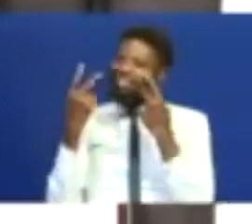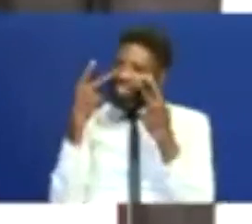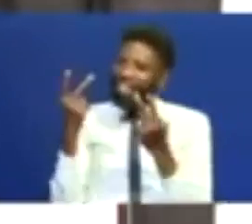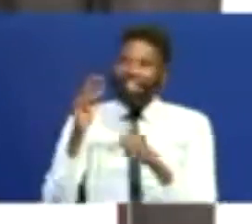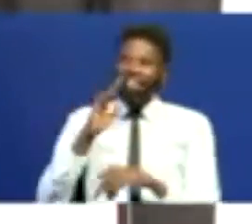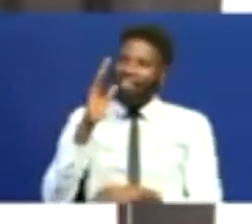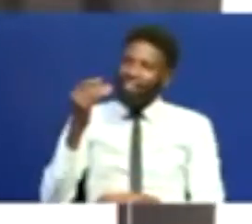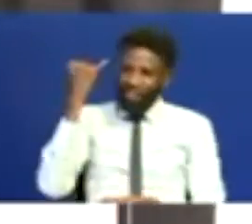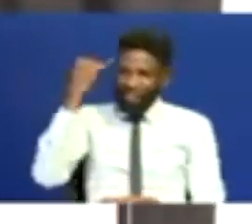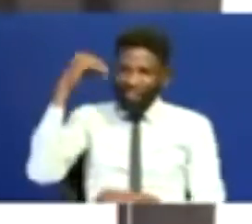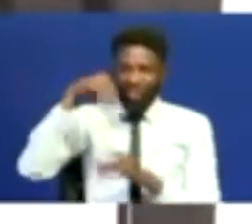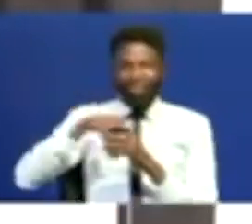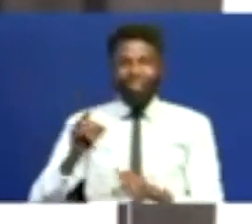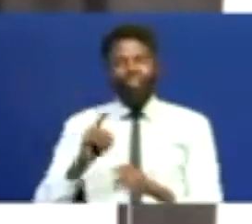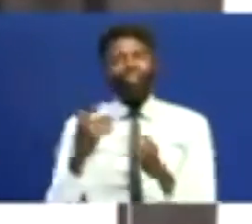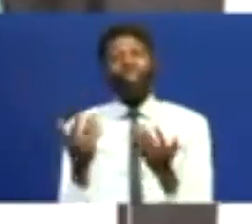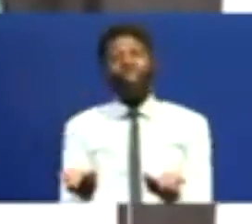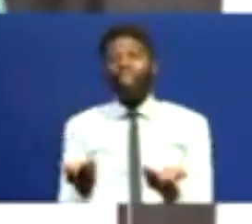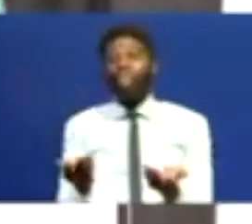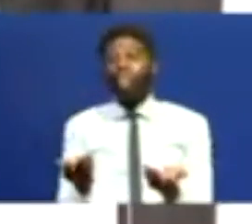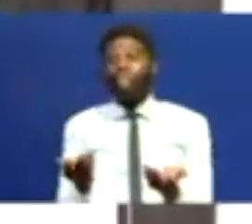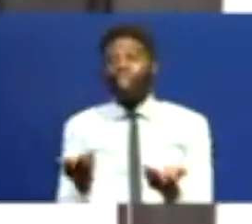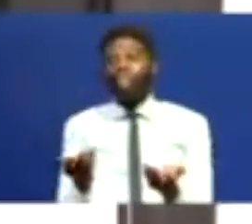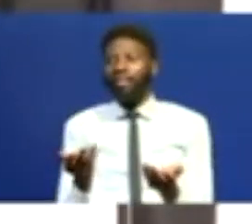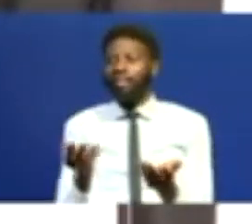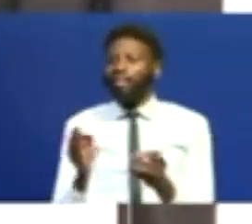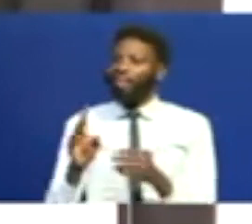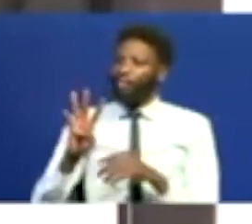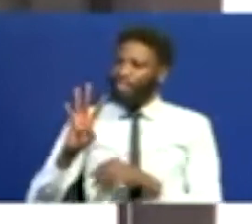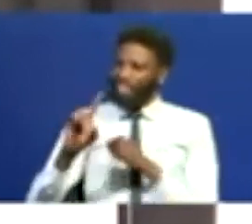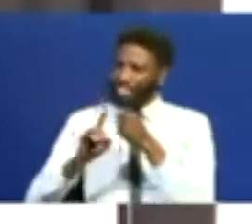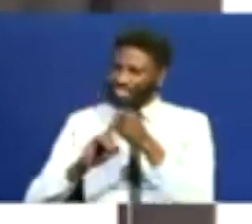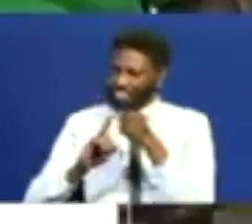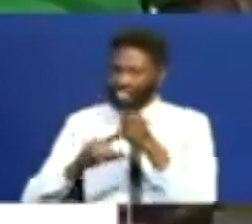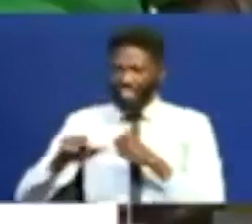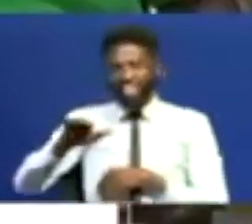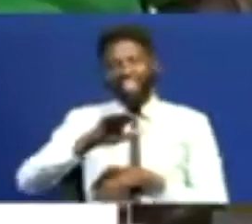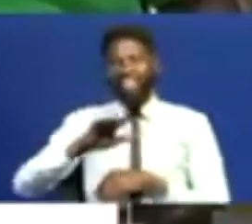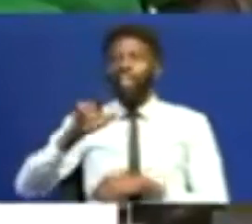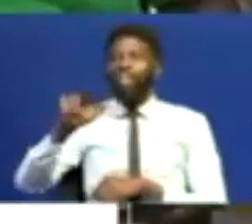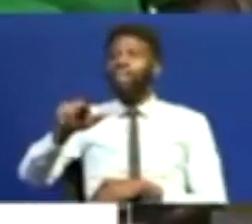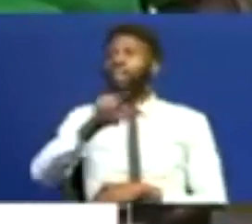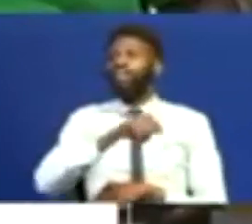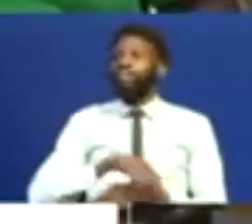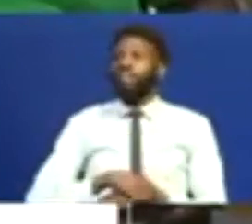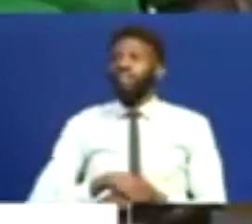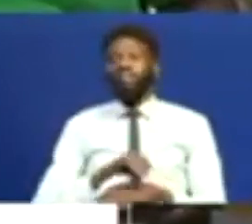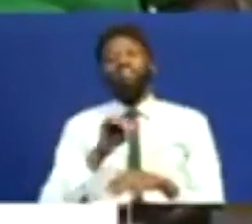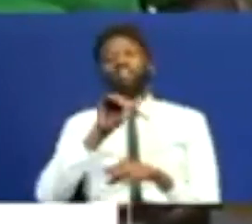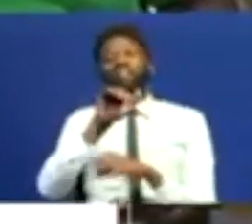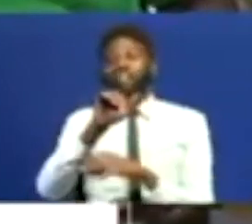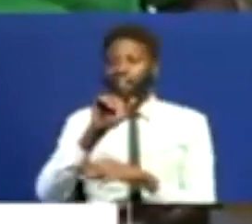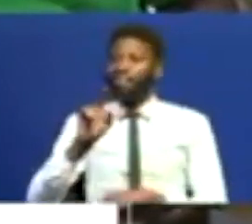imagine that you are in Nairobi. Go to Kawangware, the slums in Kawangware. Alitoa wito kwa tume ya